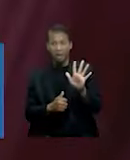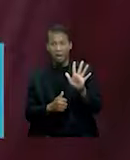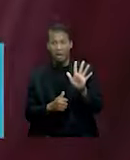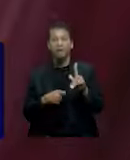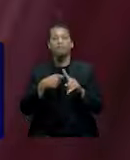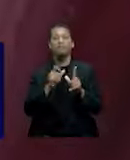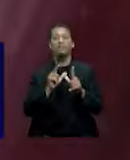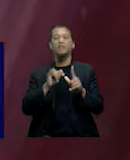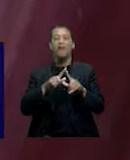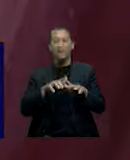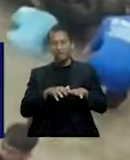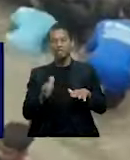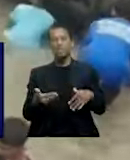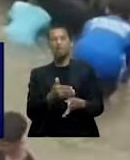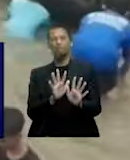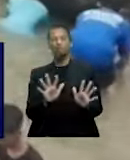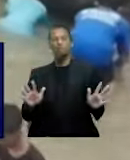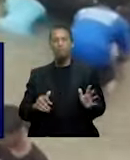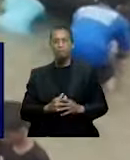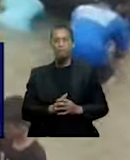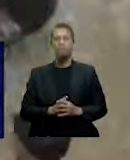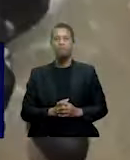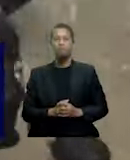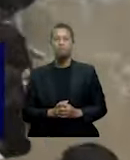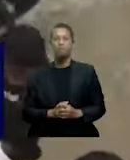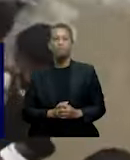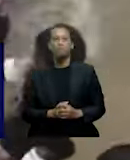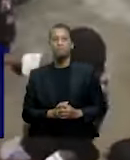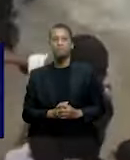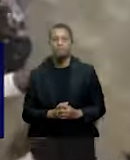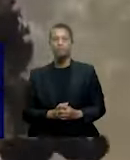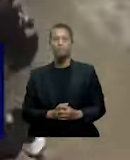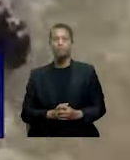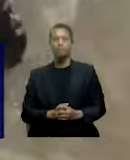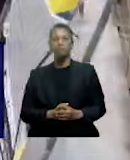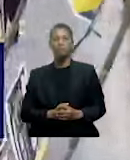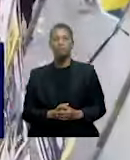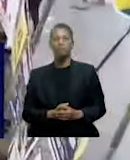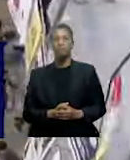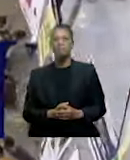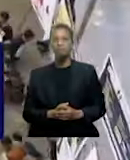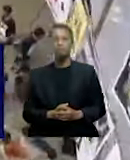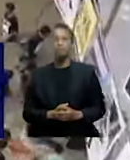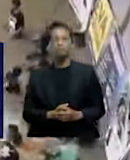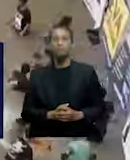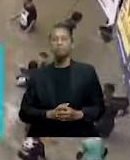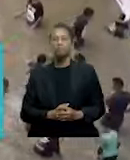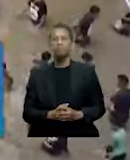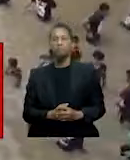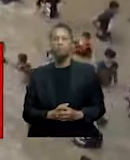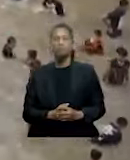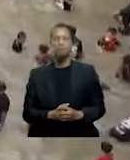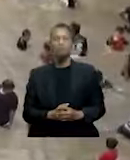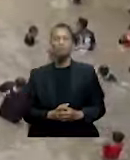1 Muharram serta sebagai bentuk pelestarian budaya lokal dan lingkungan khususnya aliran Sungai Gintung. Dari Banjarnegara,